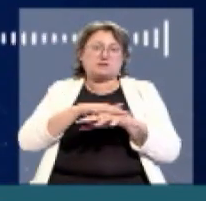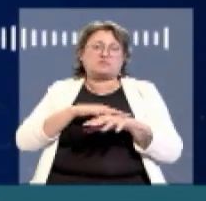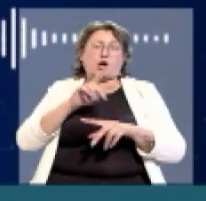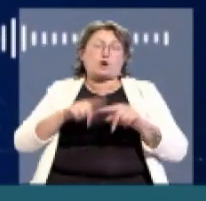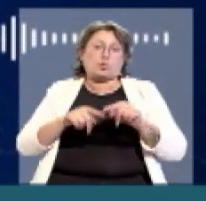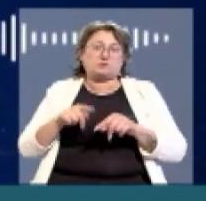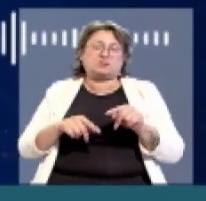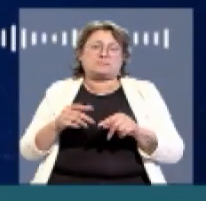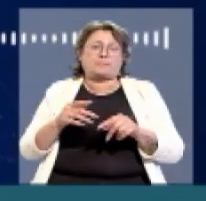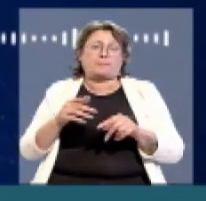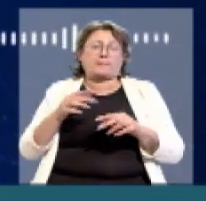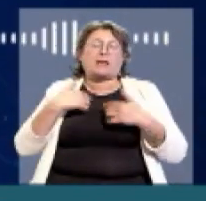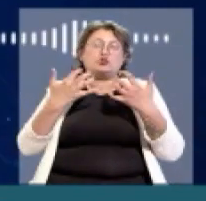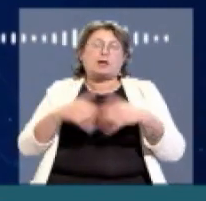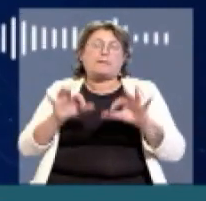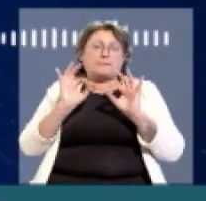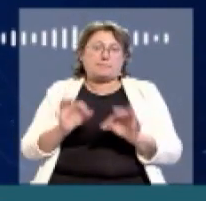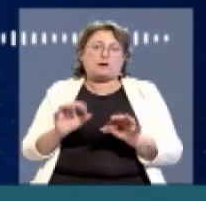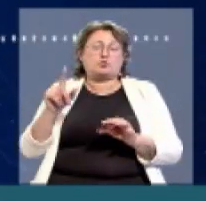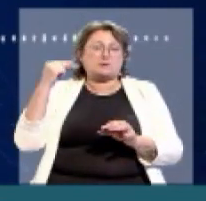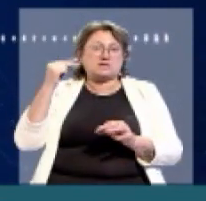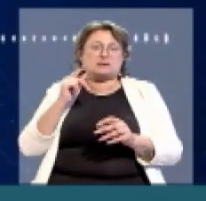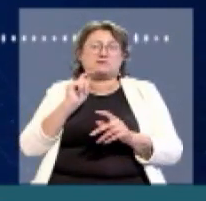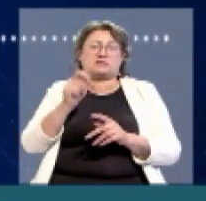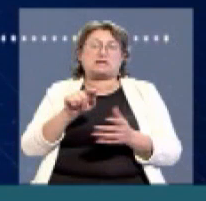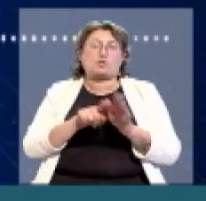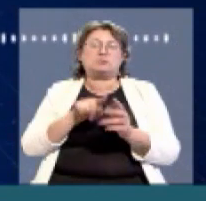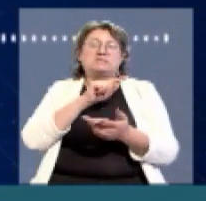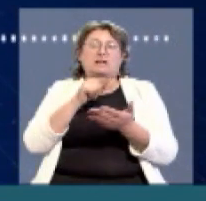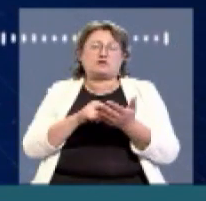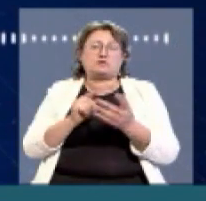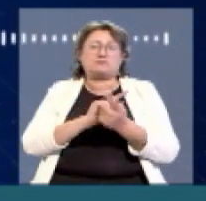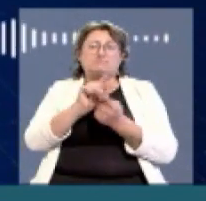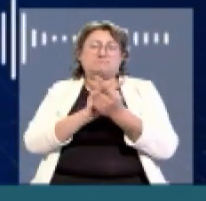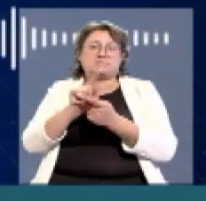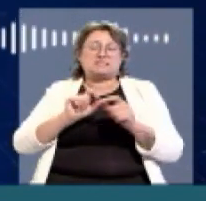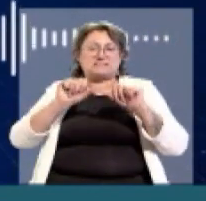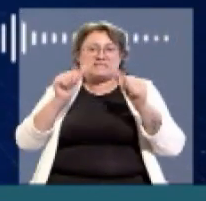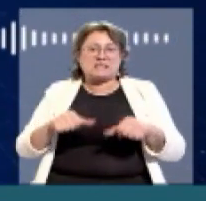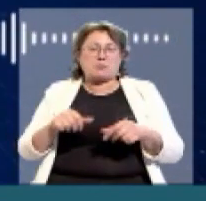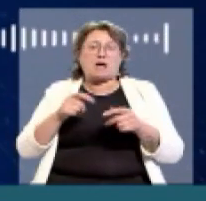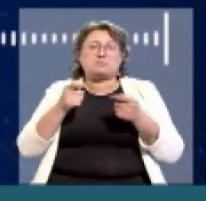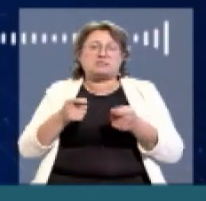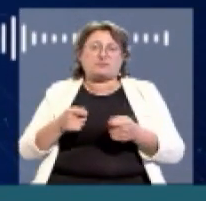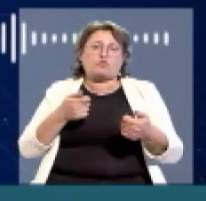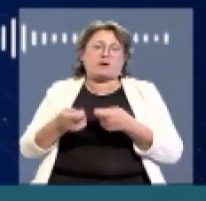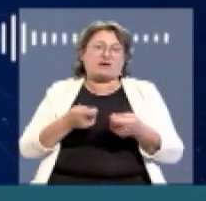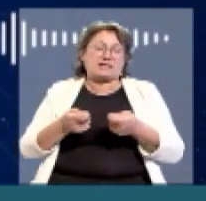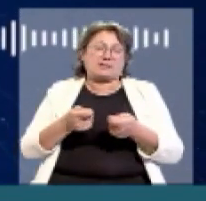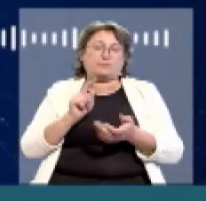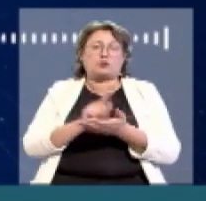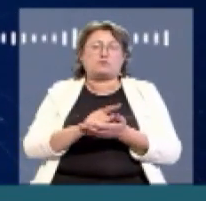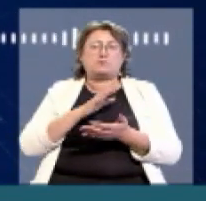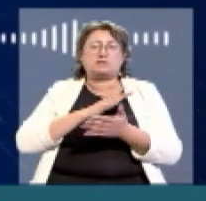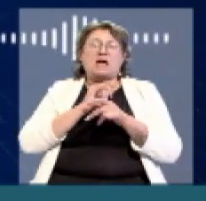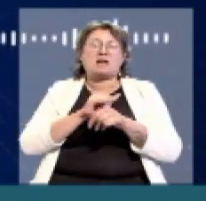благо Родины. Считаю правильным, что президент поставил задачу реформирования системы административного управления. Чтобы